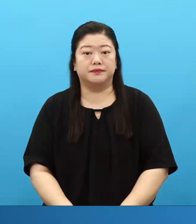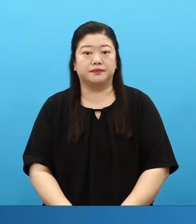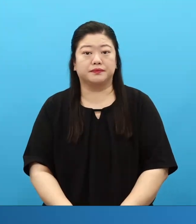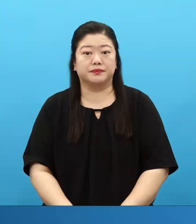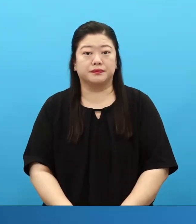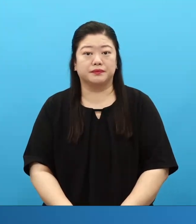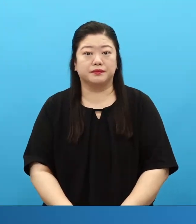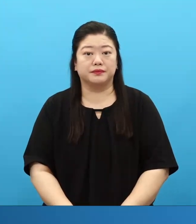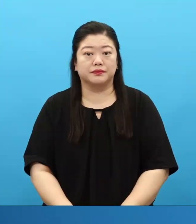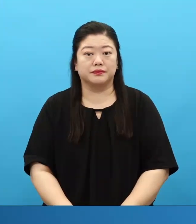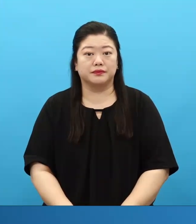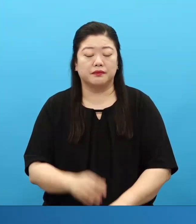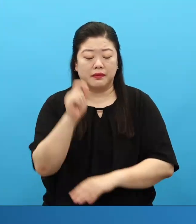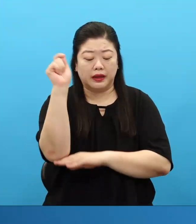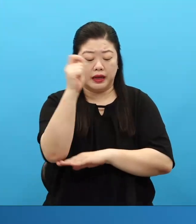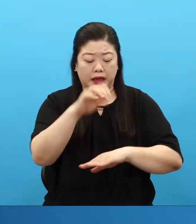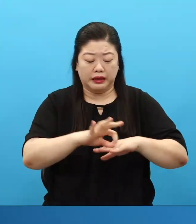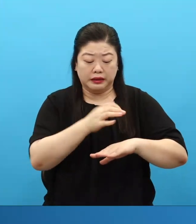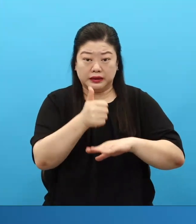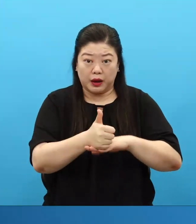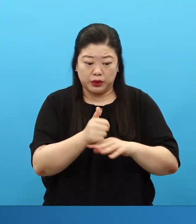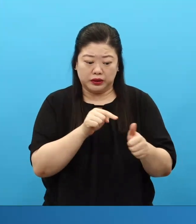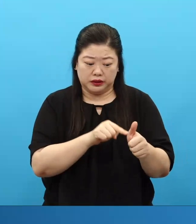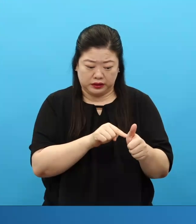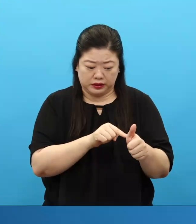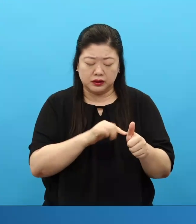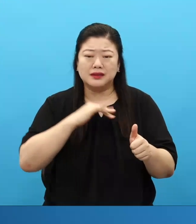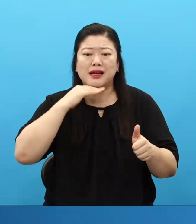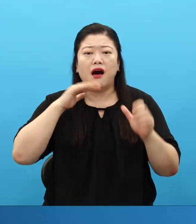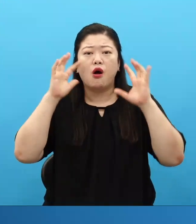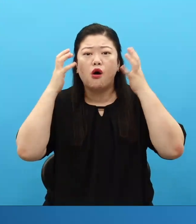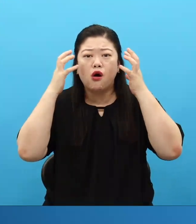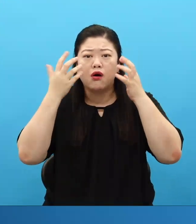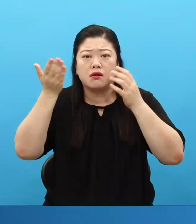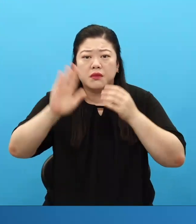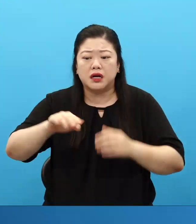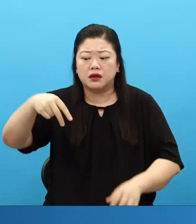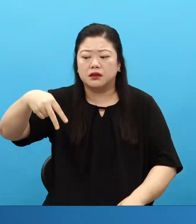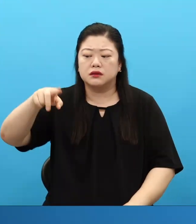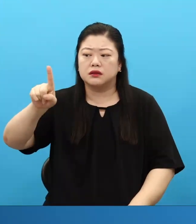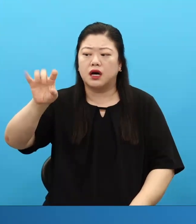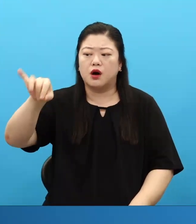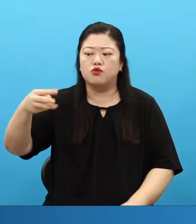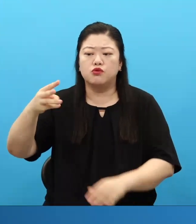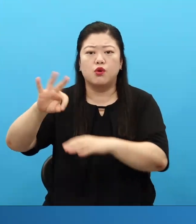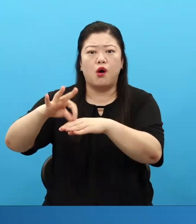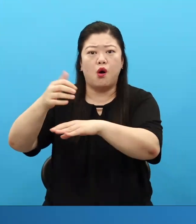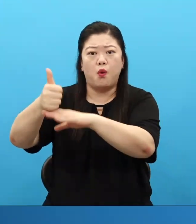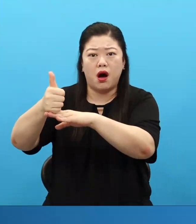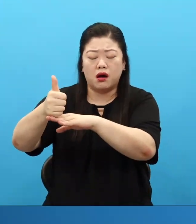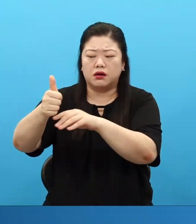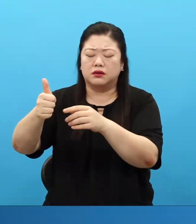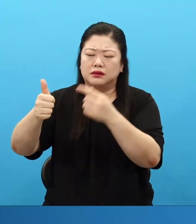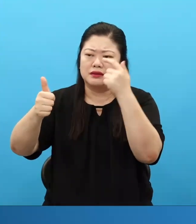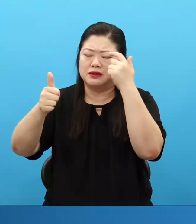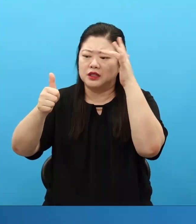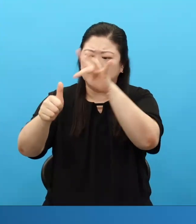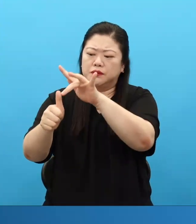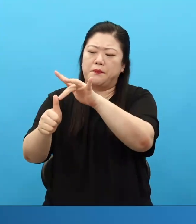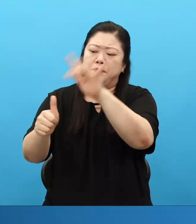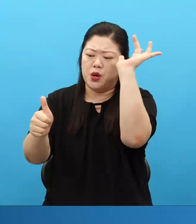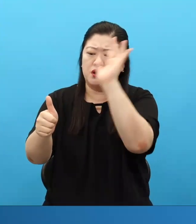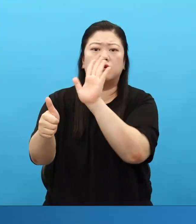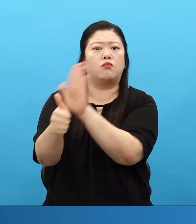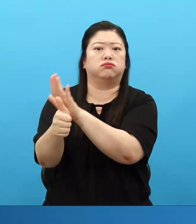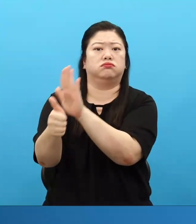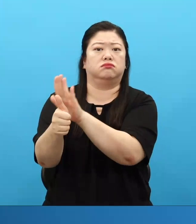어림 당했습니다만 끝까지 사울 왕을 살려냈죠. David faced such a great hardship, but to the very end, he saved Saul. 자, 어떻게 하면 이게 되겠냐는 거죠.